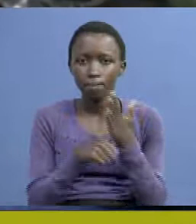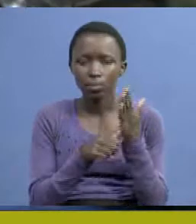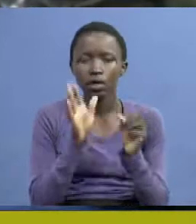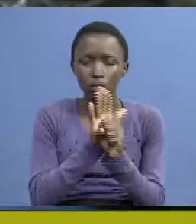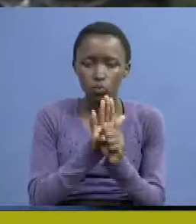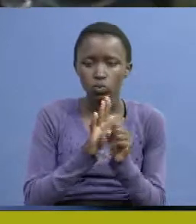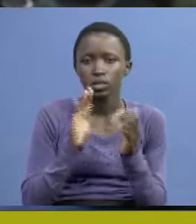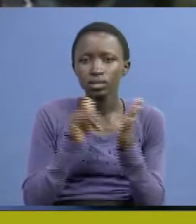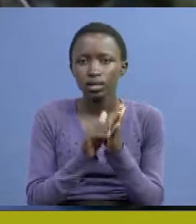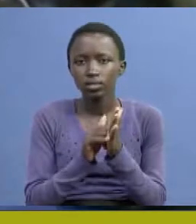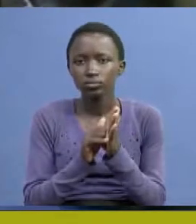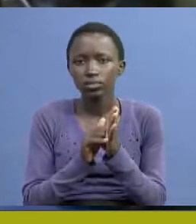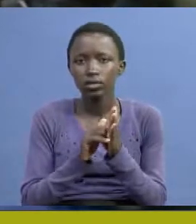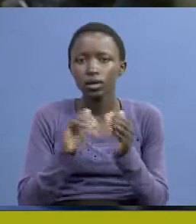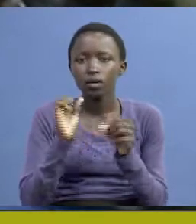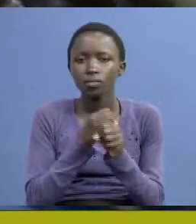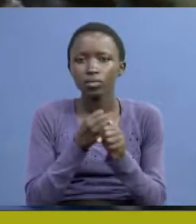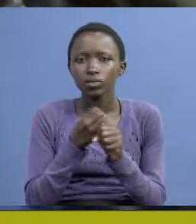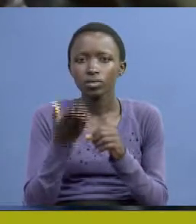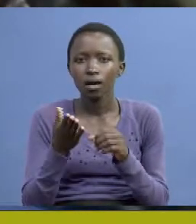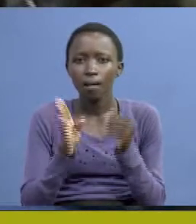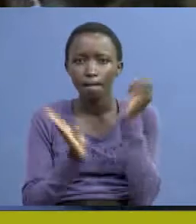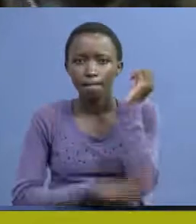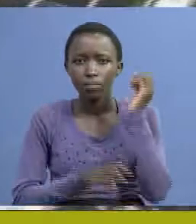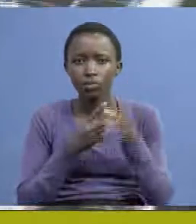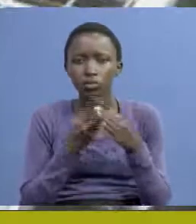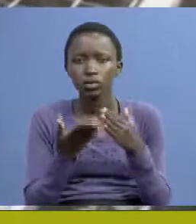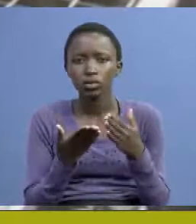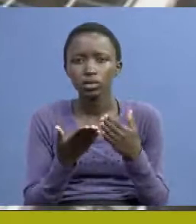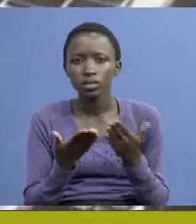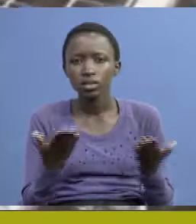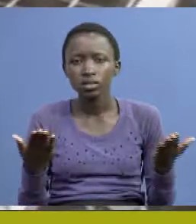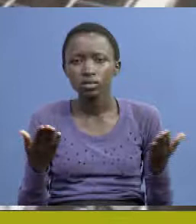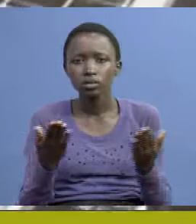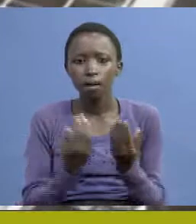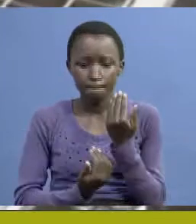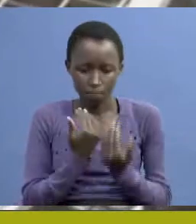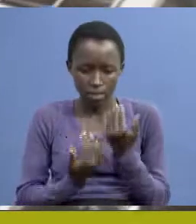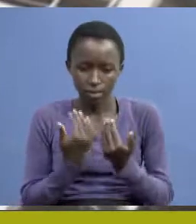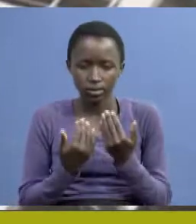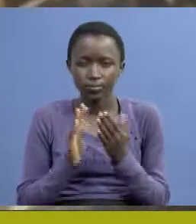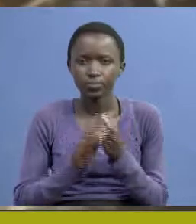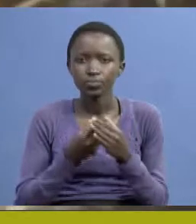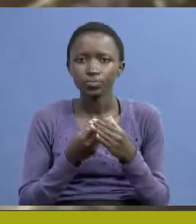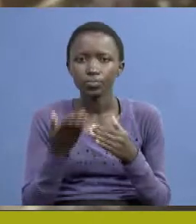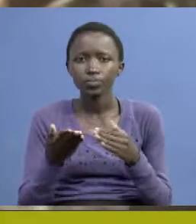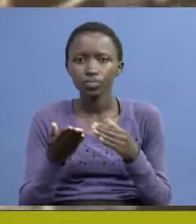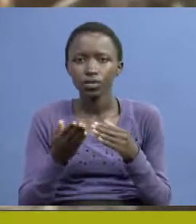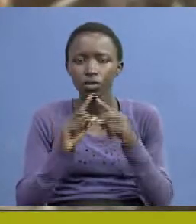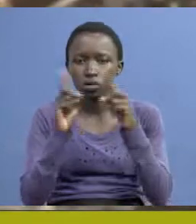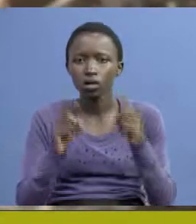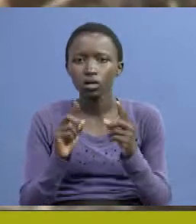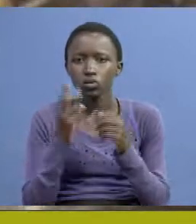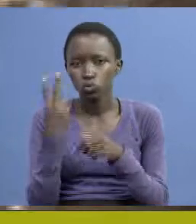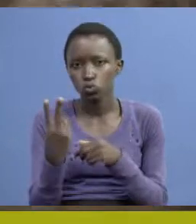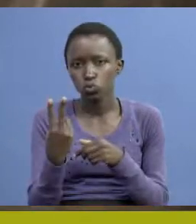makali. Tukio hili lilizaa taswira mbovu kwani magodoro, sanduku na malazi yalichomwa huku vioo vya madirisha ya